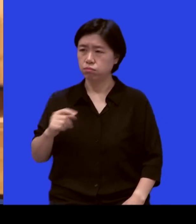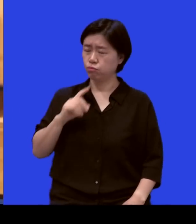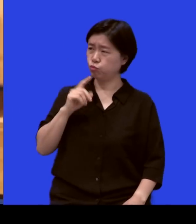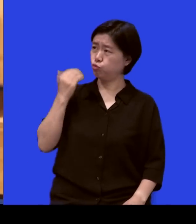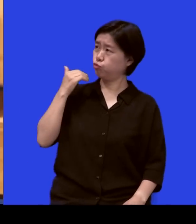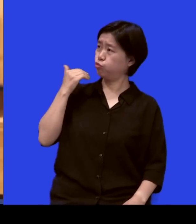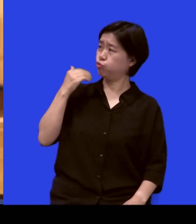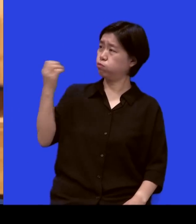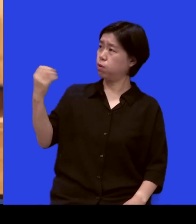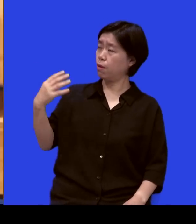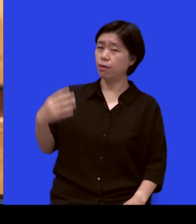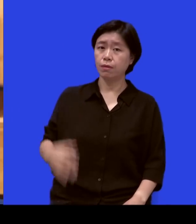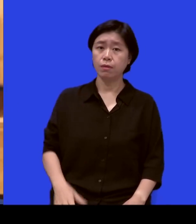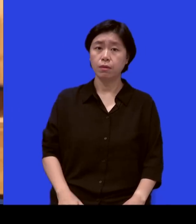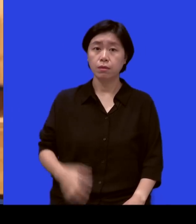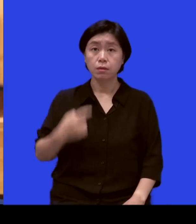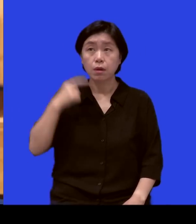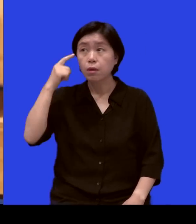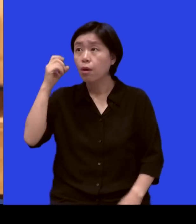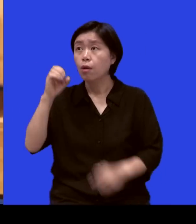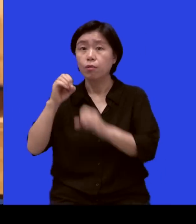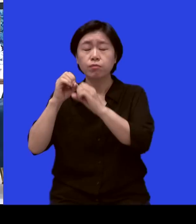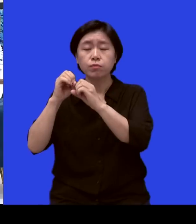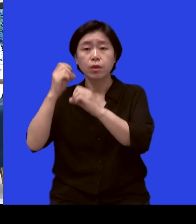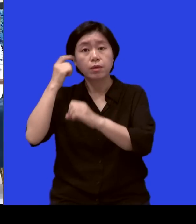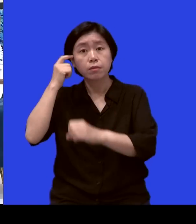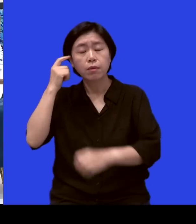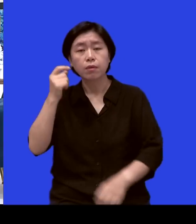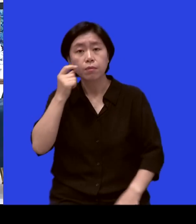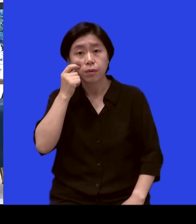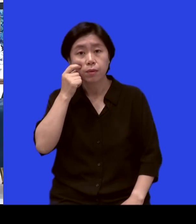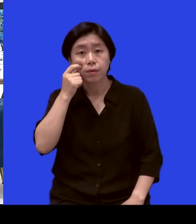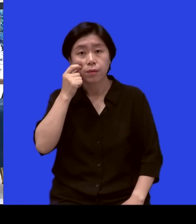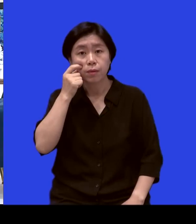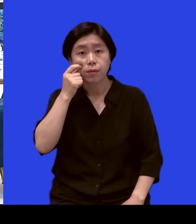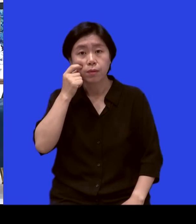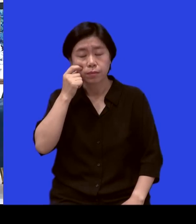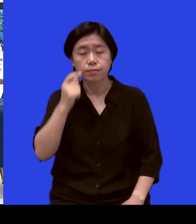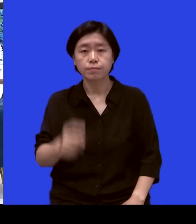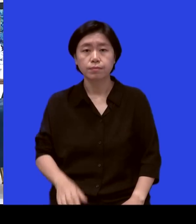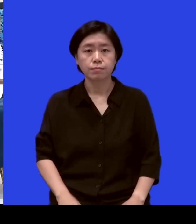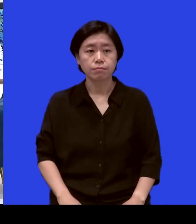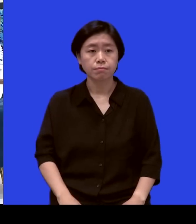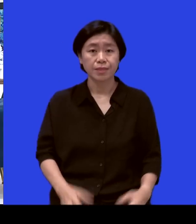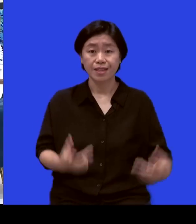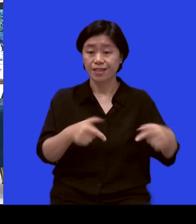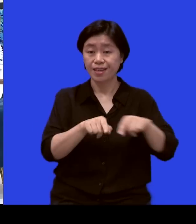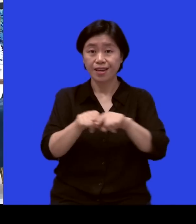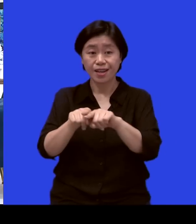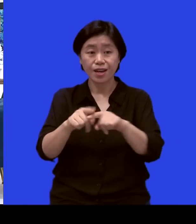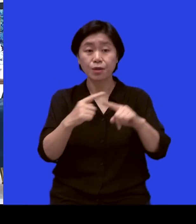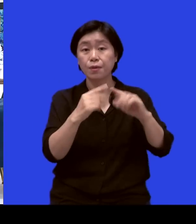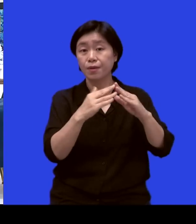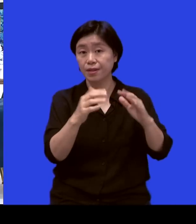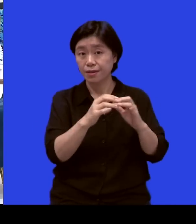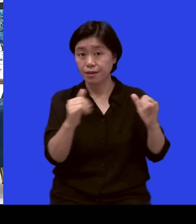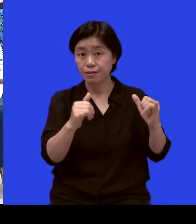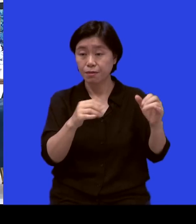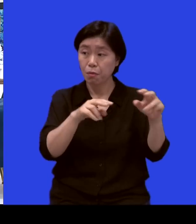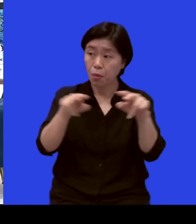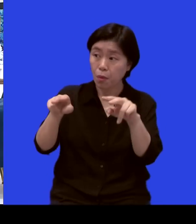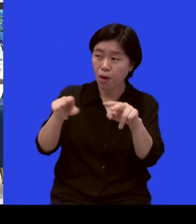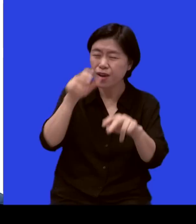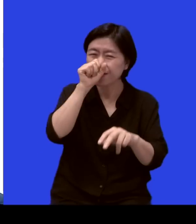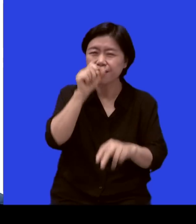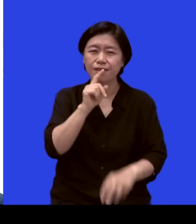근데 어떻게 할 수가 없더라고요. 나는 상상도 못했어요. 그래서 저는 이제 가만히 있었어요. 그때 교우들이 너무 좋다고 이제 다 보고. 그러고서